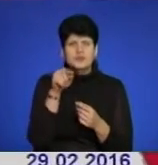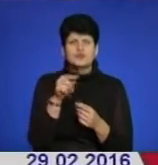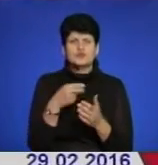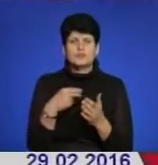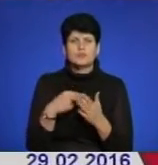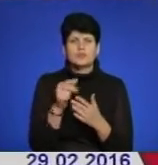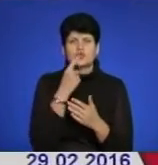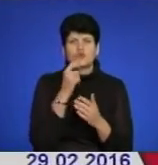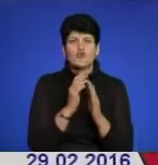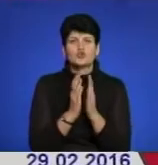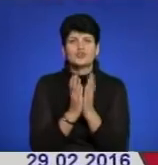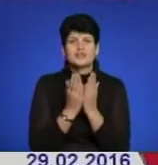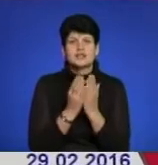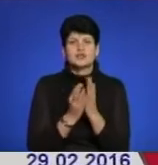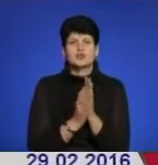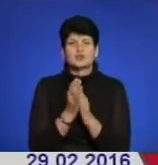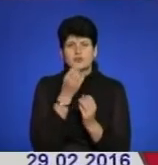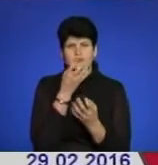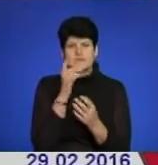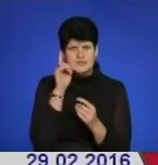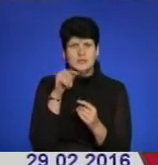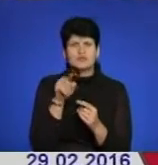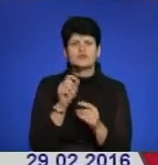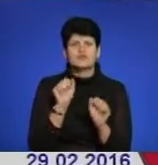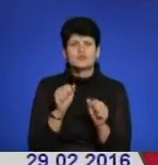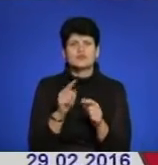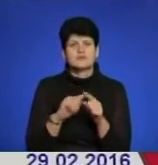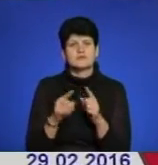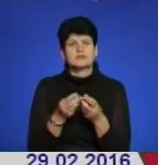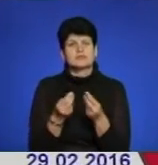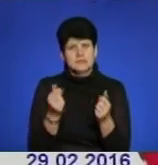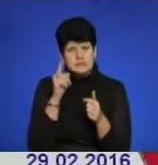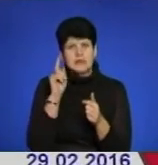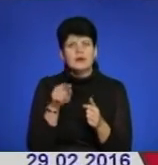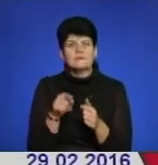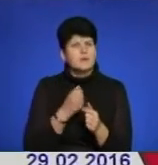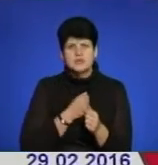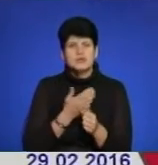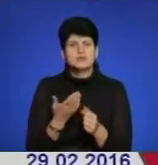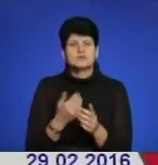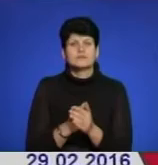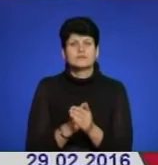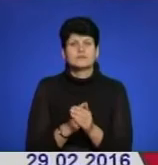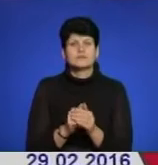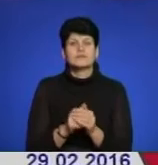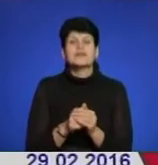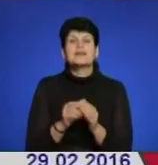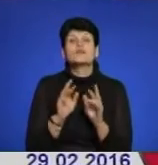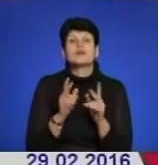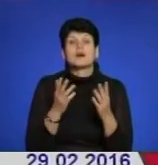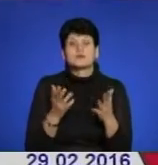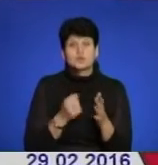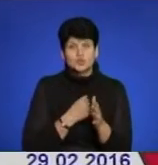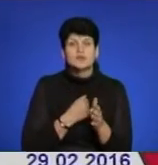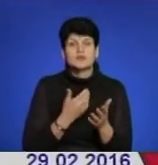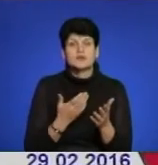червонокнижну рослину? Ага. Знаю. Знаєте, що вони можуть зовсім скоро зникнути? Знаю. Вам не шкода? Ну, як шкода, і шкода,